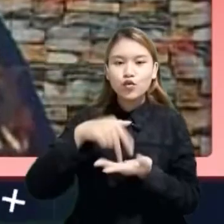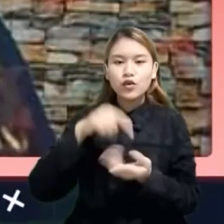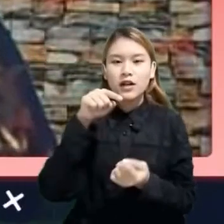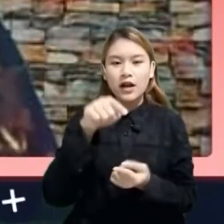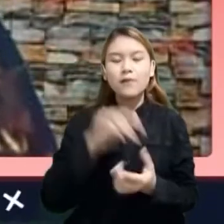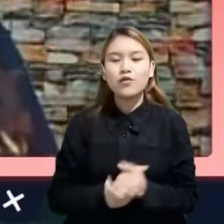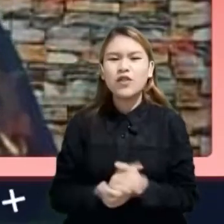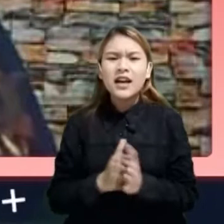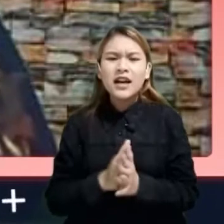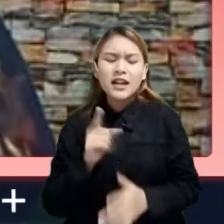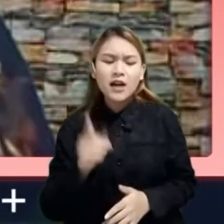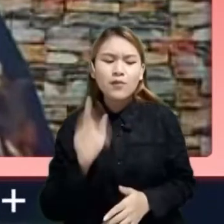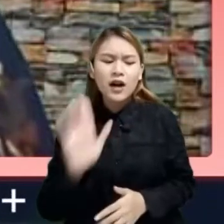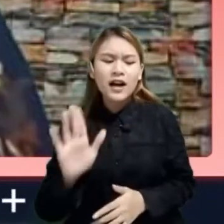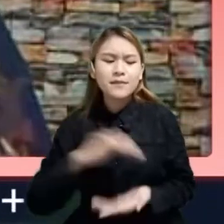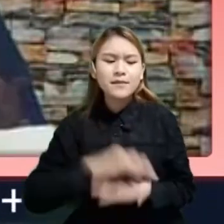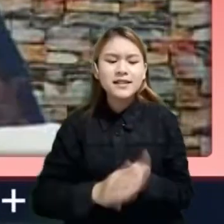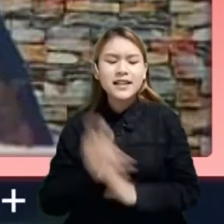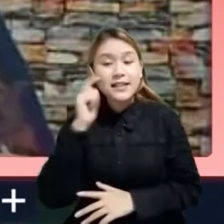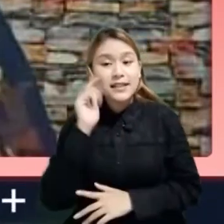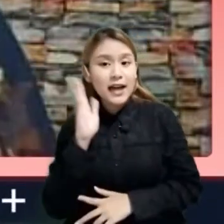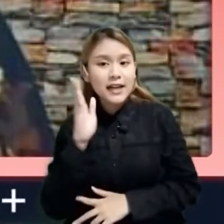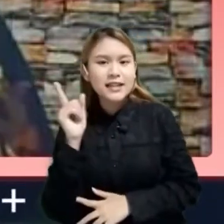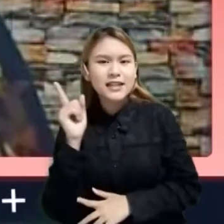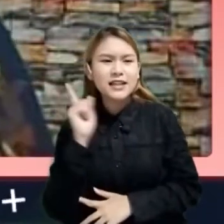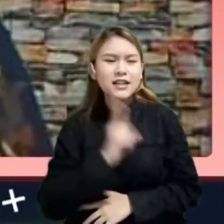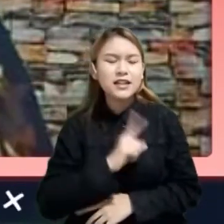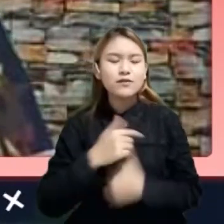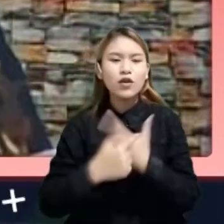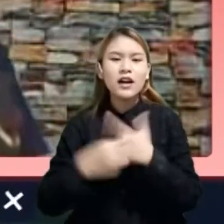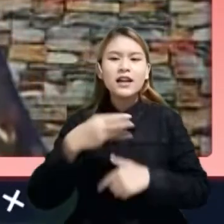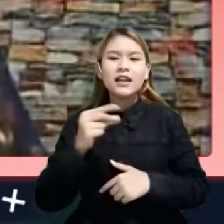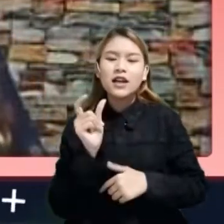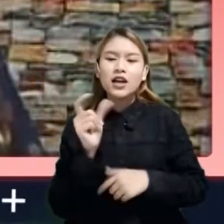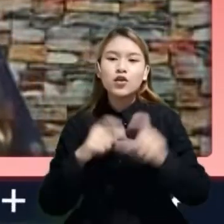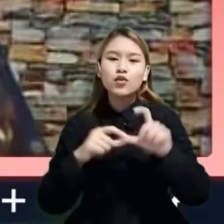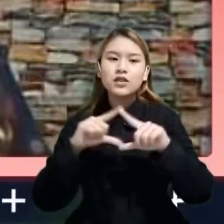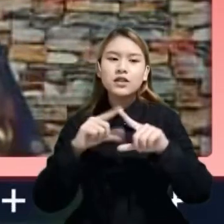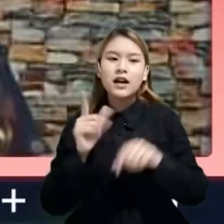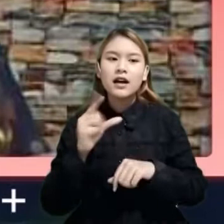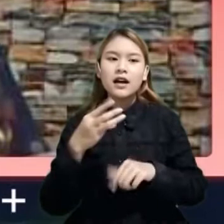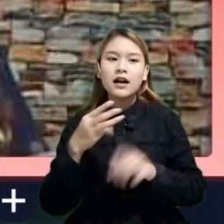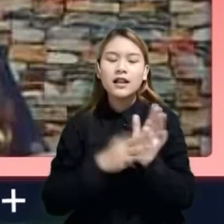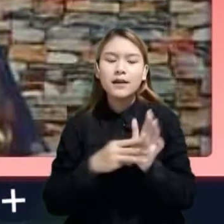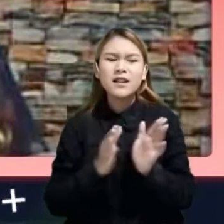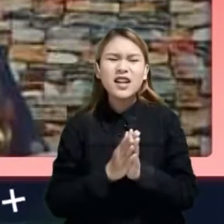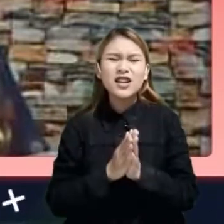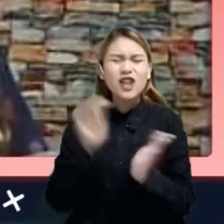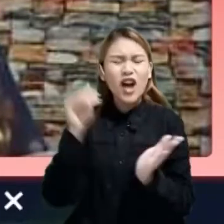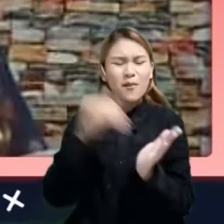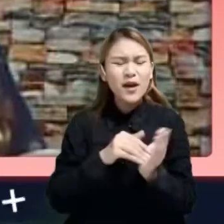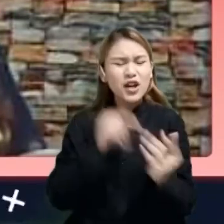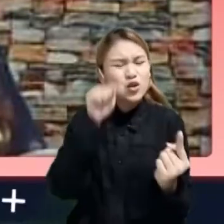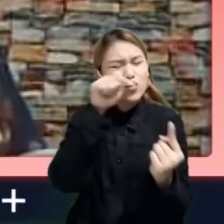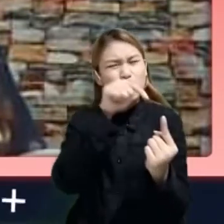seluruh Yudea dan Samaria dan sampai ke ujung bumi. Jadi yang dikatakan di sini,